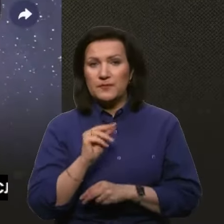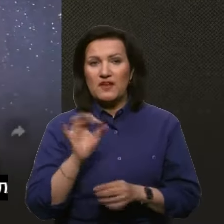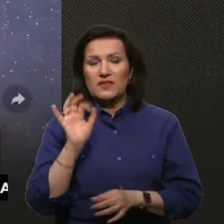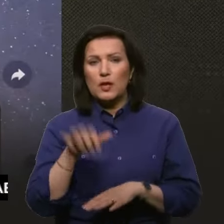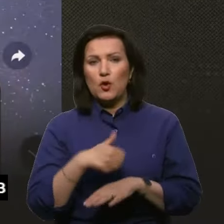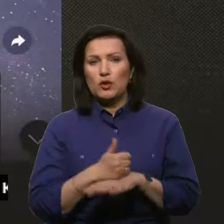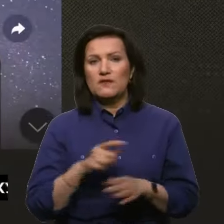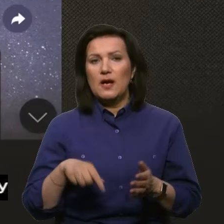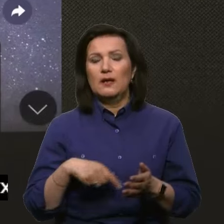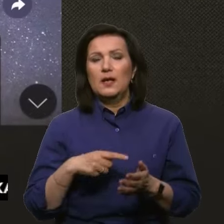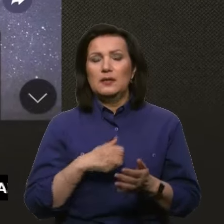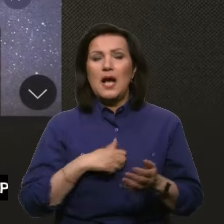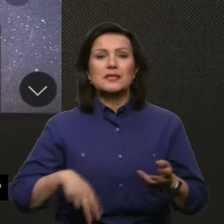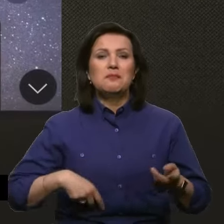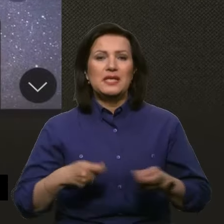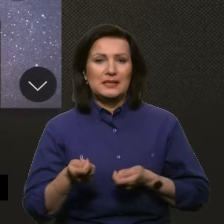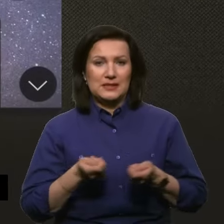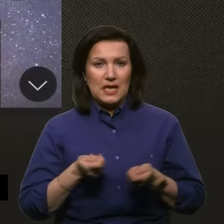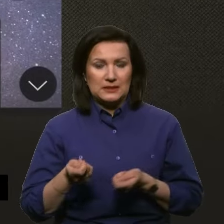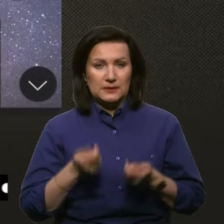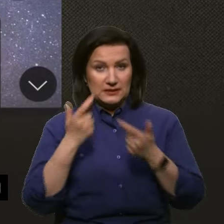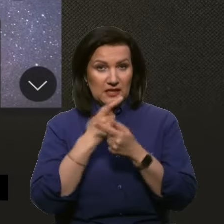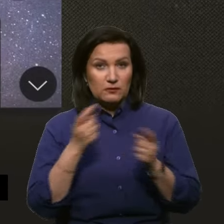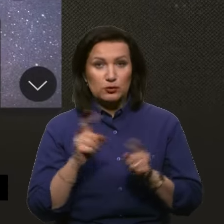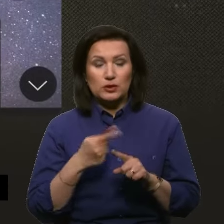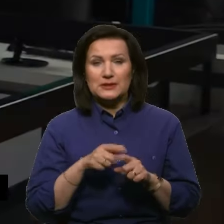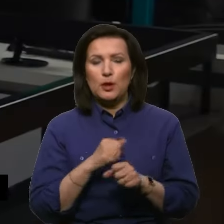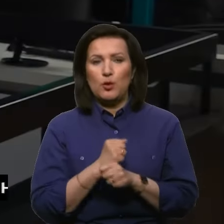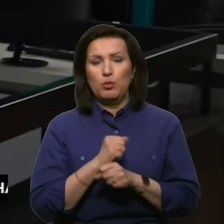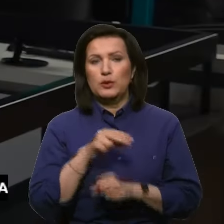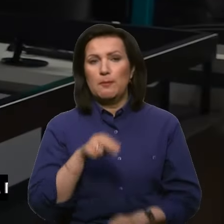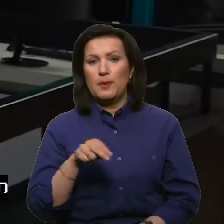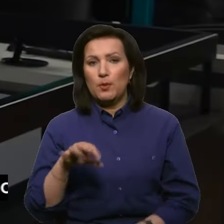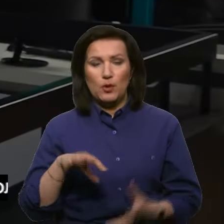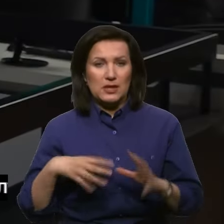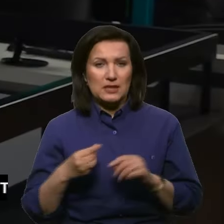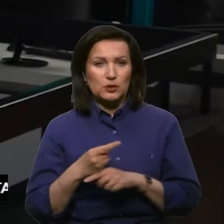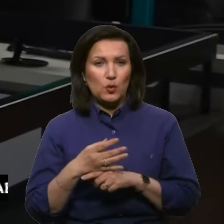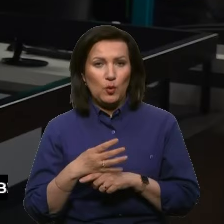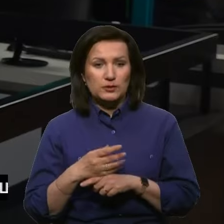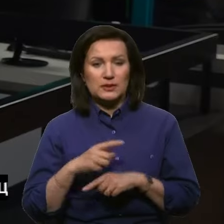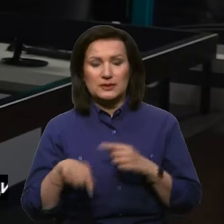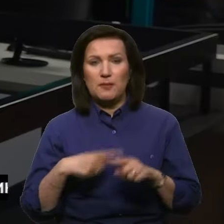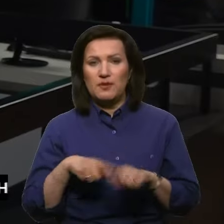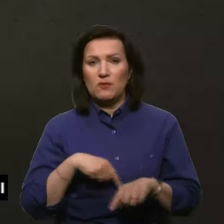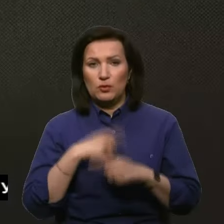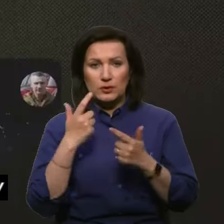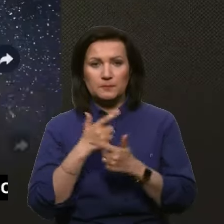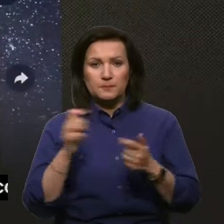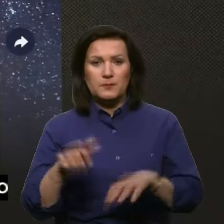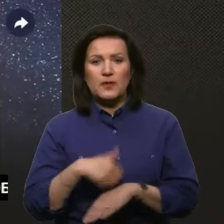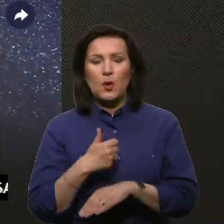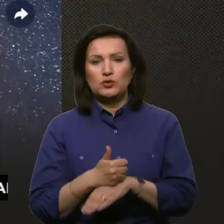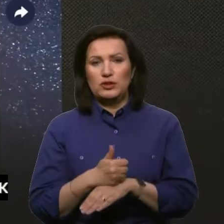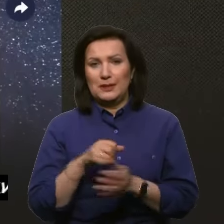телеграмі голова міської військадміністрації Сергій Попко, заявивши, що це робота ППО. Наслідки обстрілів за півгодини оприлюднив очільник